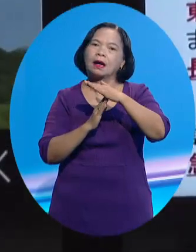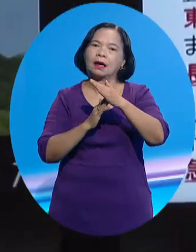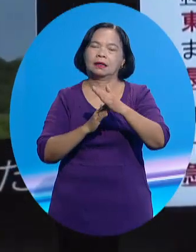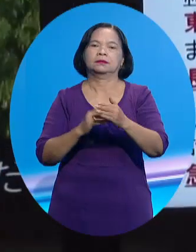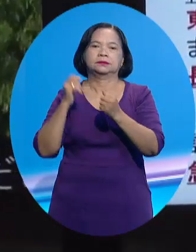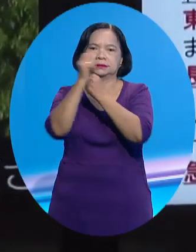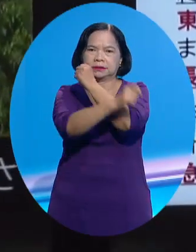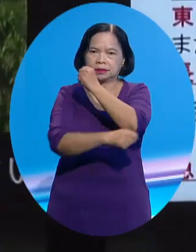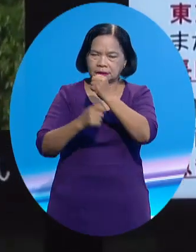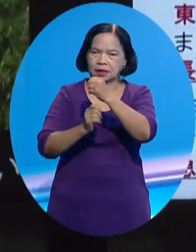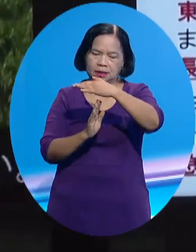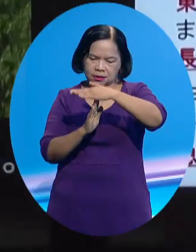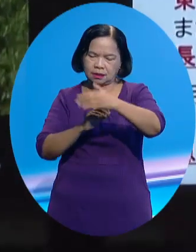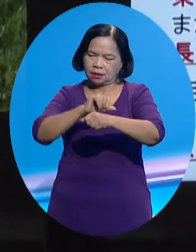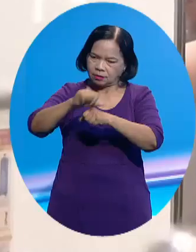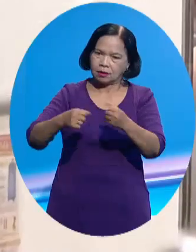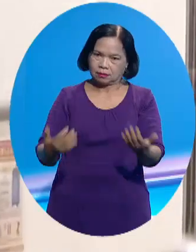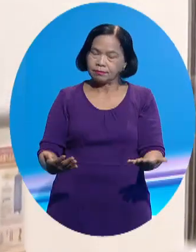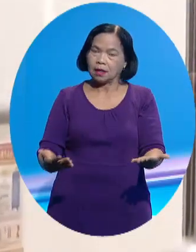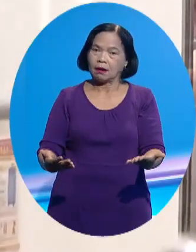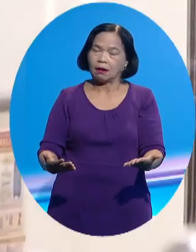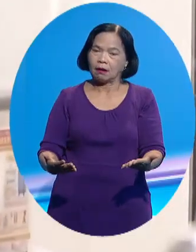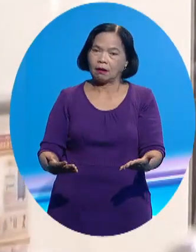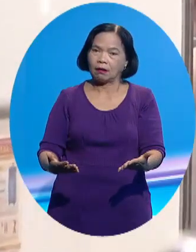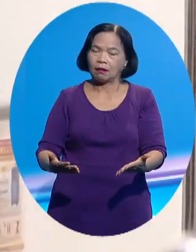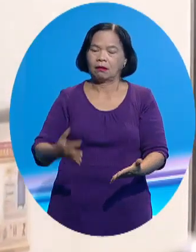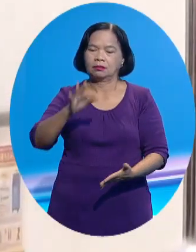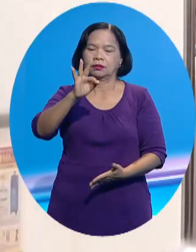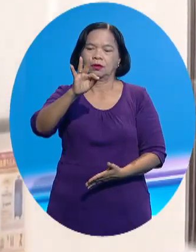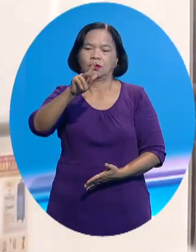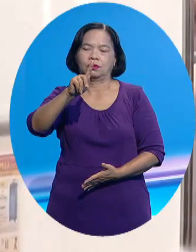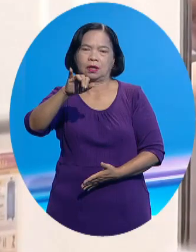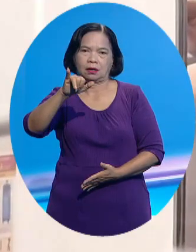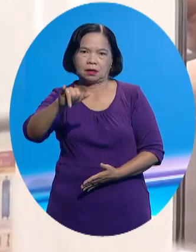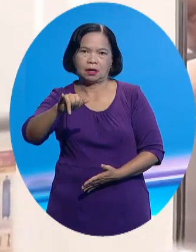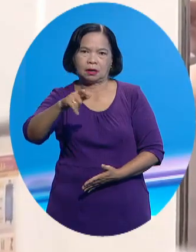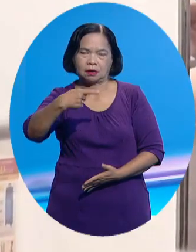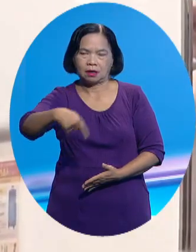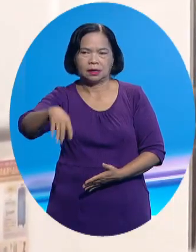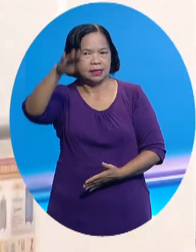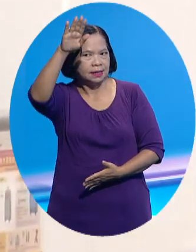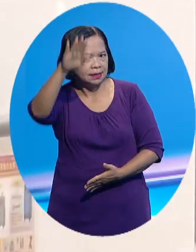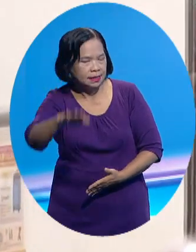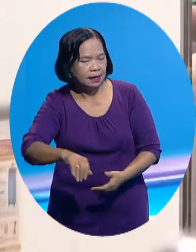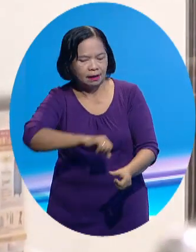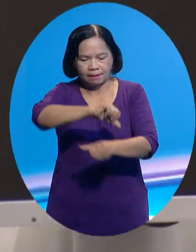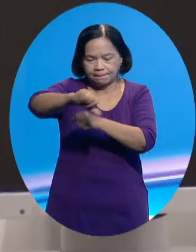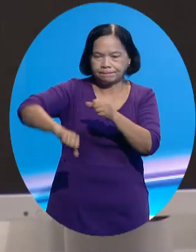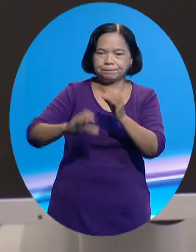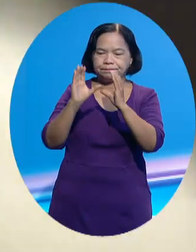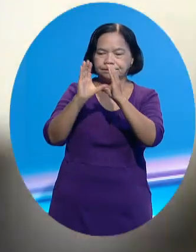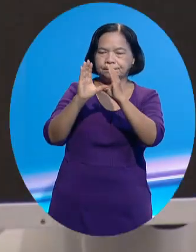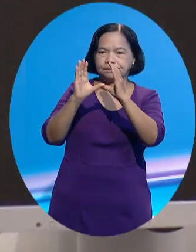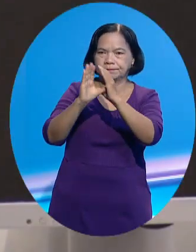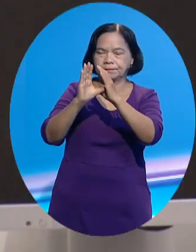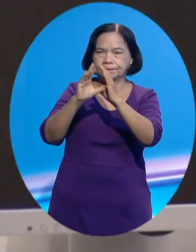và Okayama đã tạm ngừng hoạt động vào hôm nay. Còn tuyến giữa Tokyo và Nagoya sẽ giảm tần suất hoạt động. Theo cơ quan khí tượng Nhật